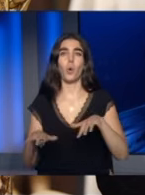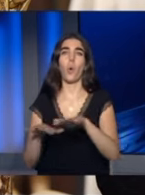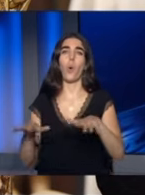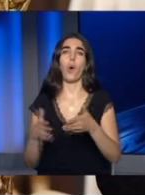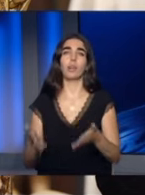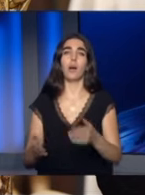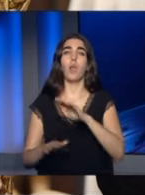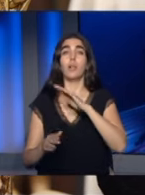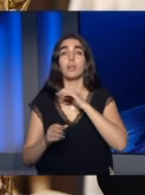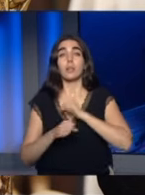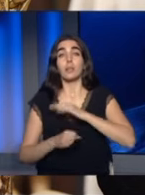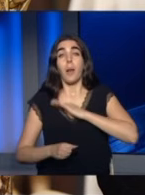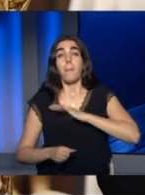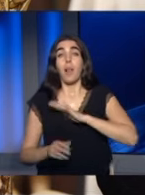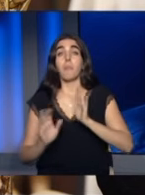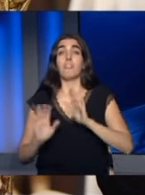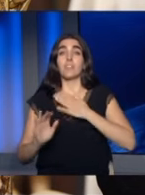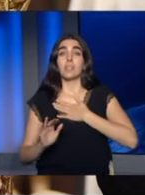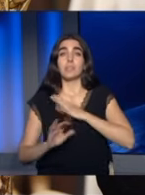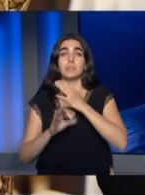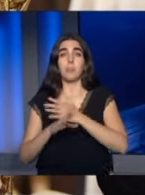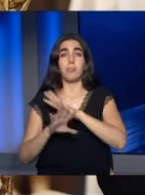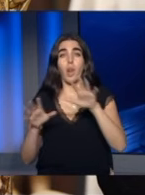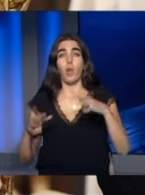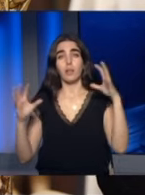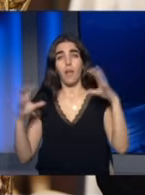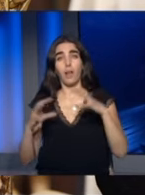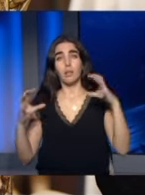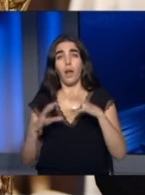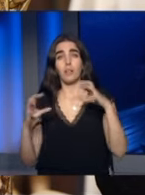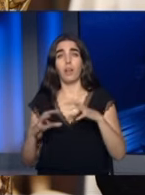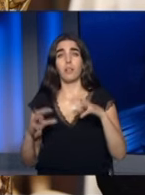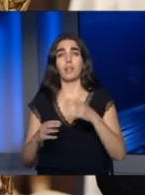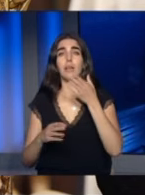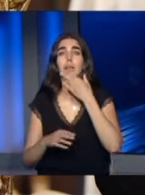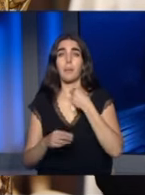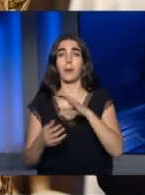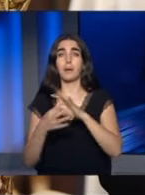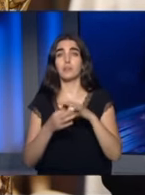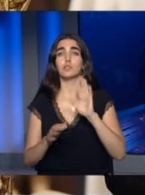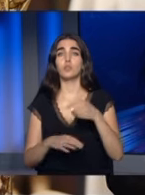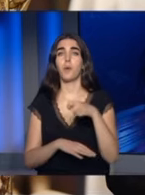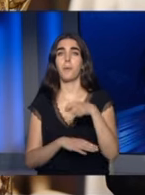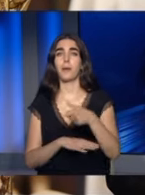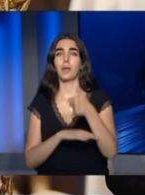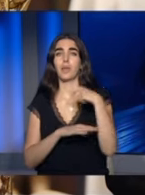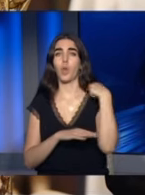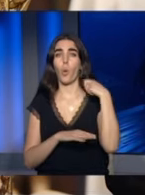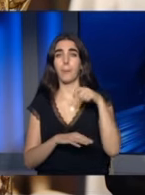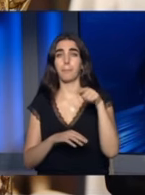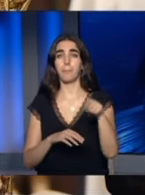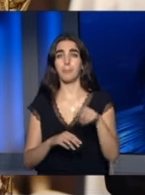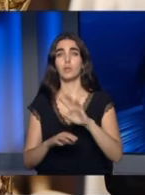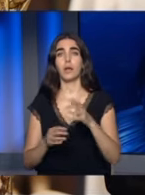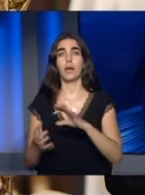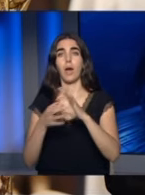ارتكبوا ويرتكبون اخطاء كثيره في حق وطنهم